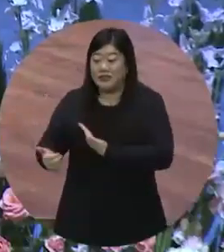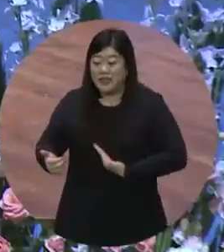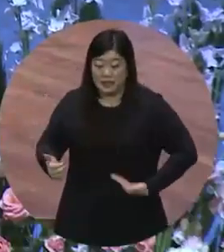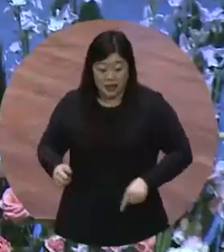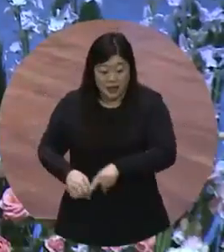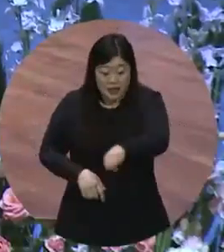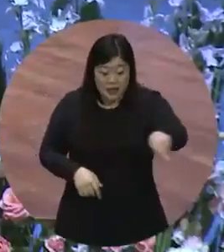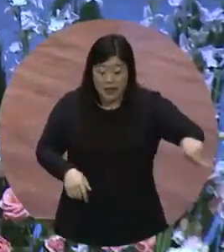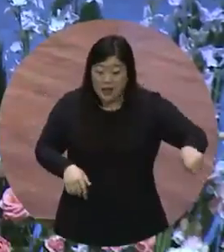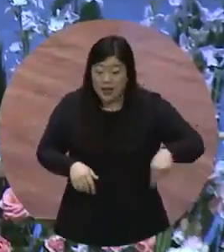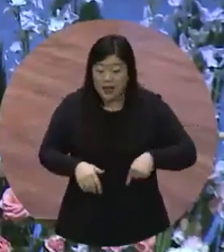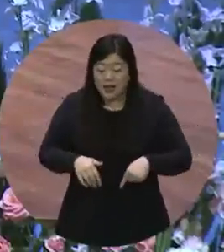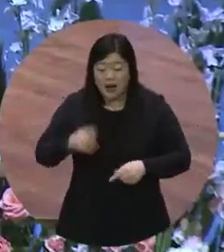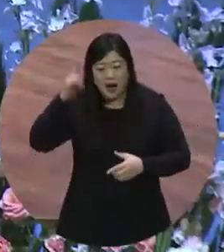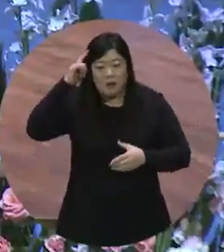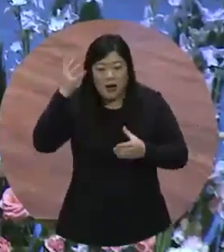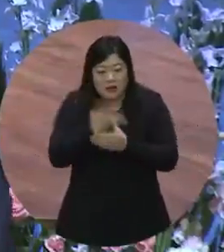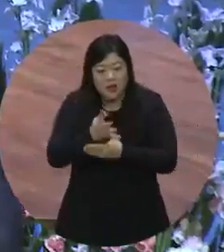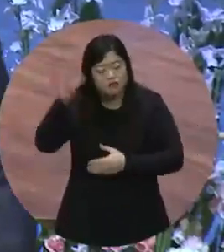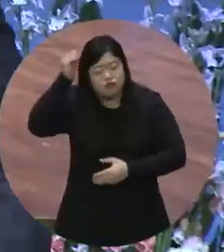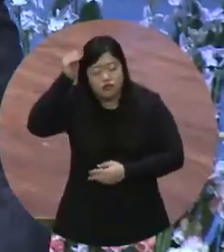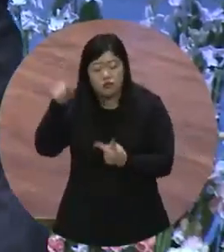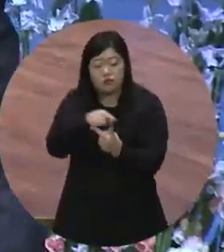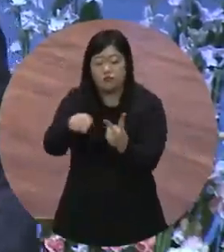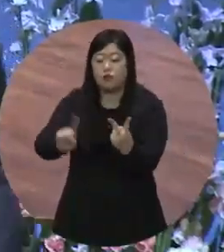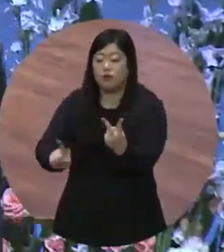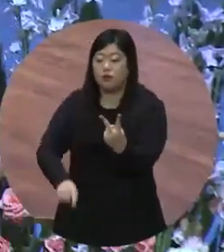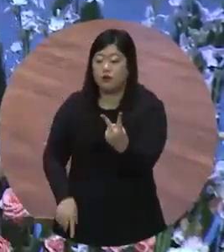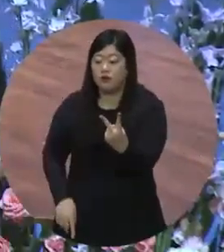아멘 그 끝이요. 그 가지고 막 왜 그러지